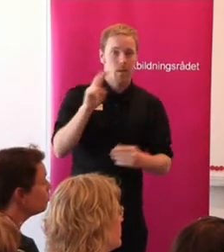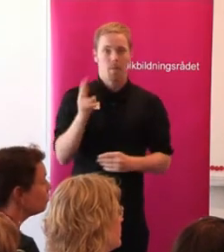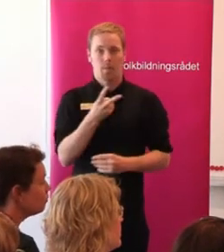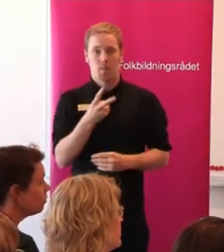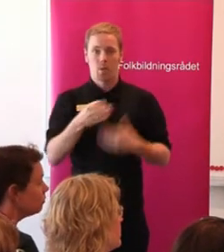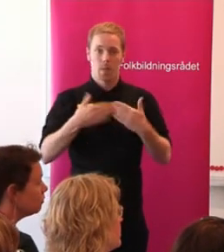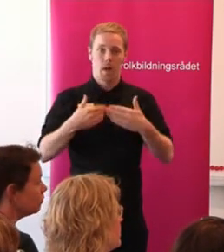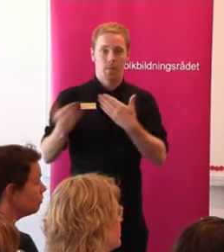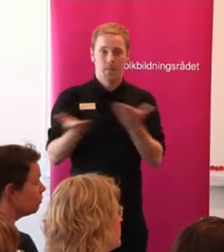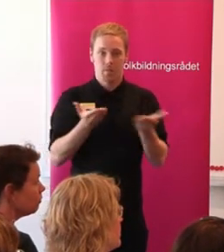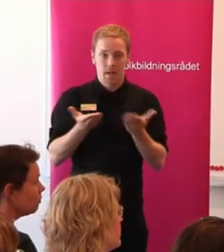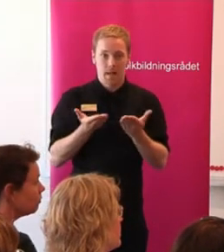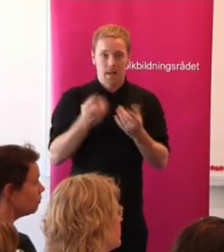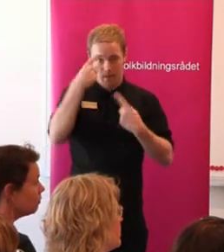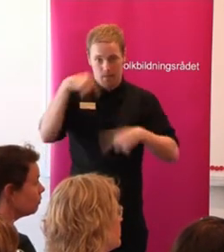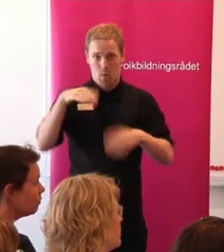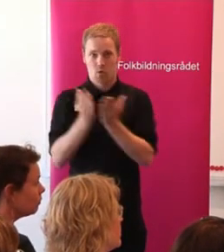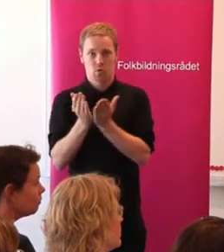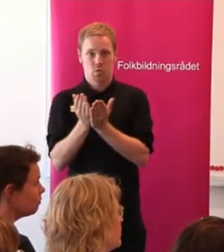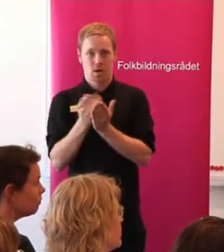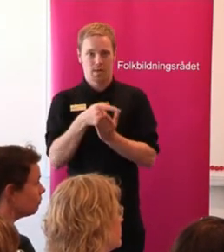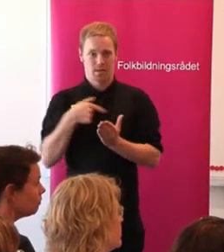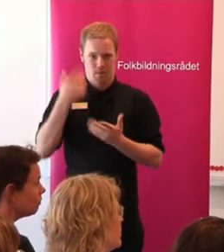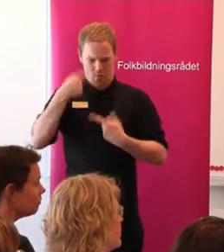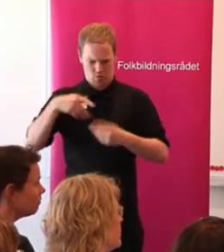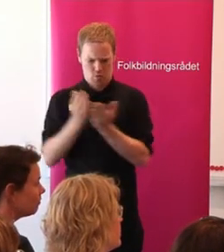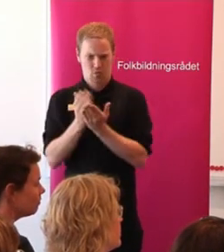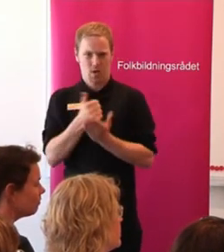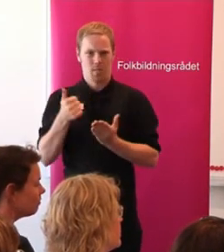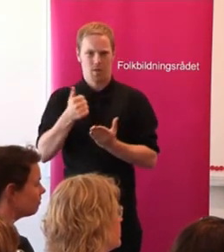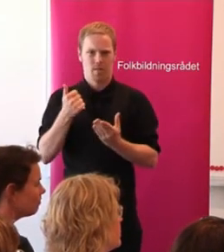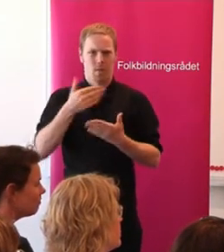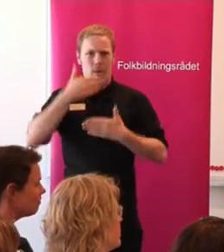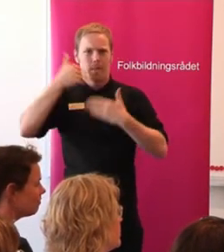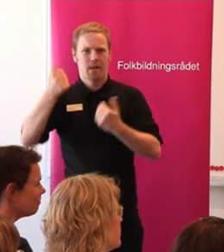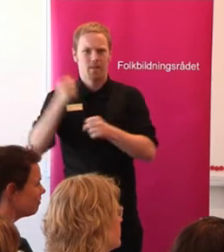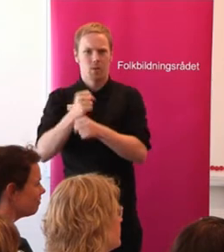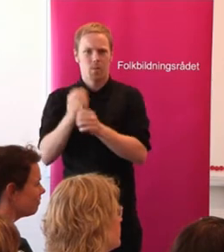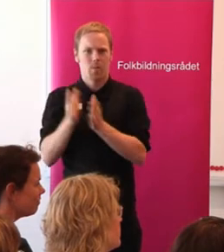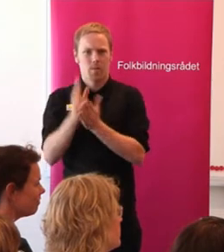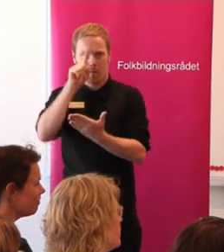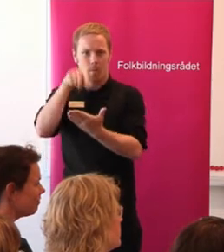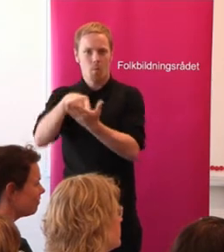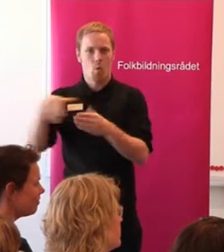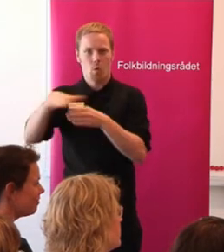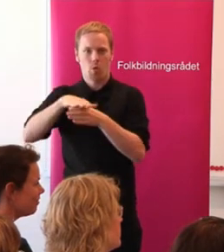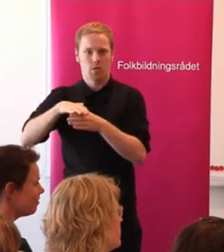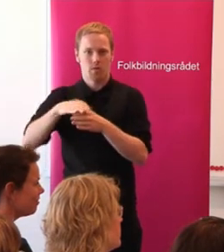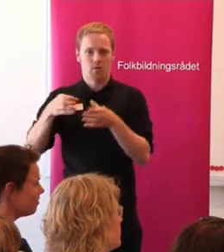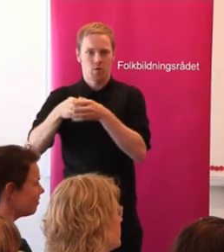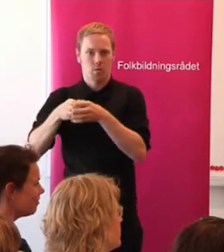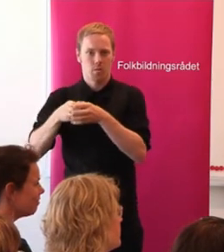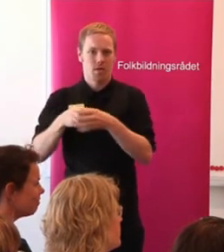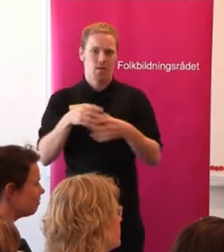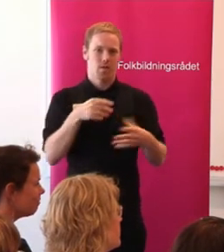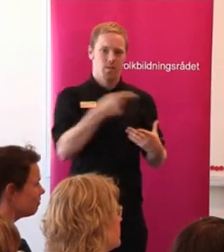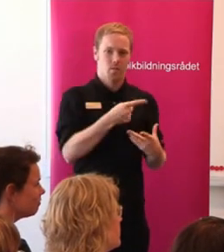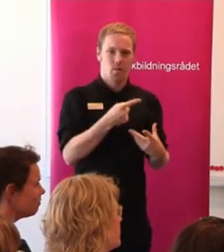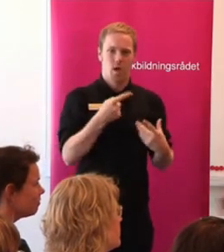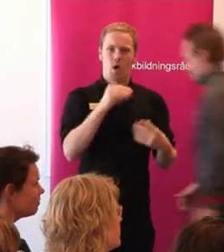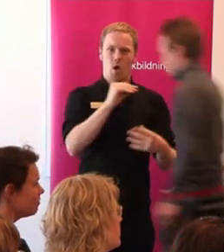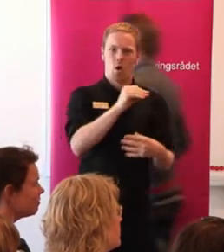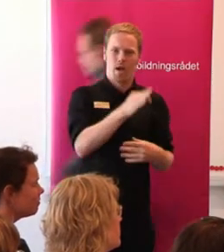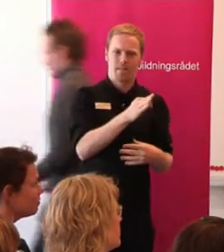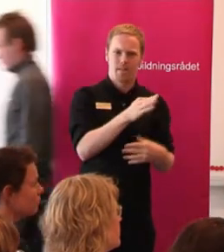göra. Folkhögskolan behöver bli ännu bättre på att arbeta med målgruppen. Arbetsförmedlingen behöver bli ännu bättre på att lära känna folkhögskolan så att man